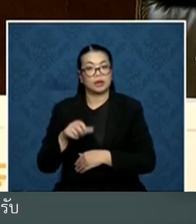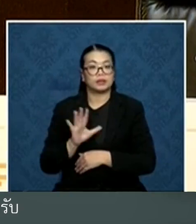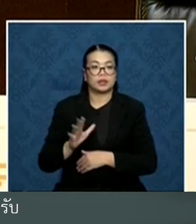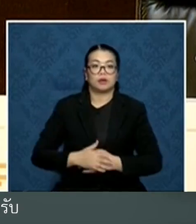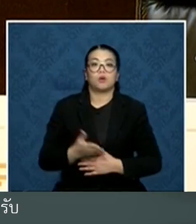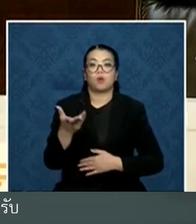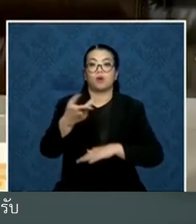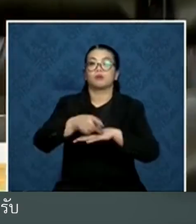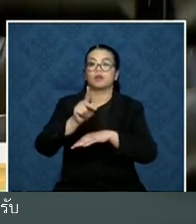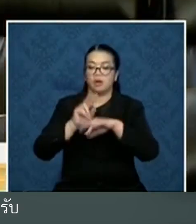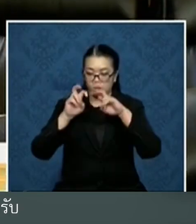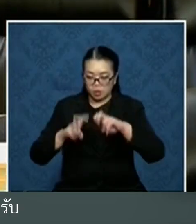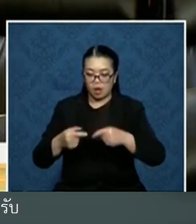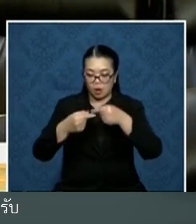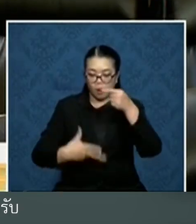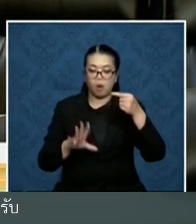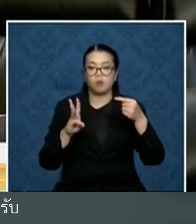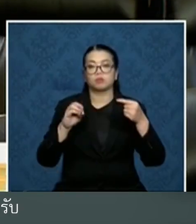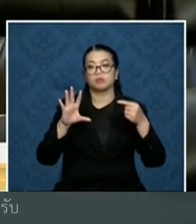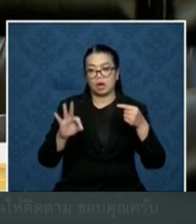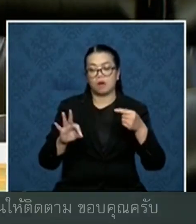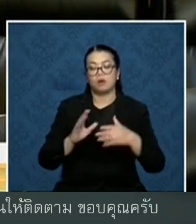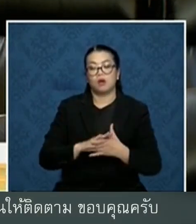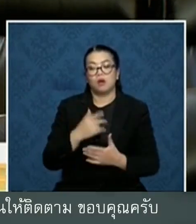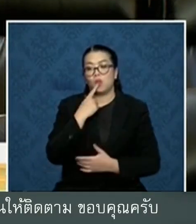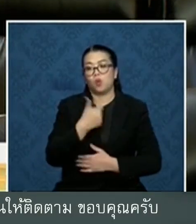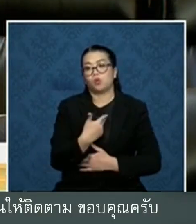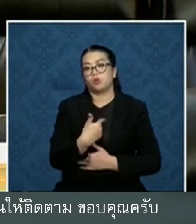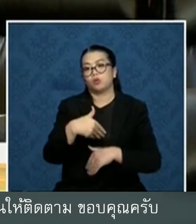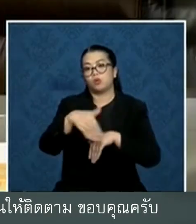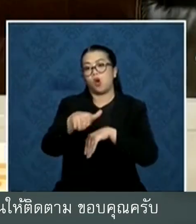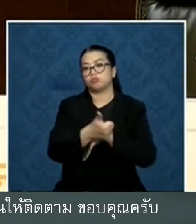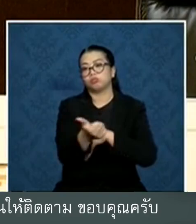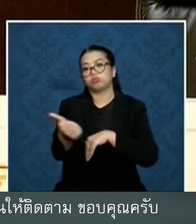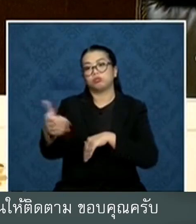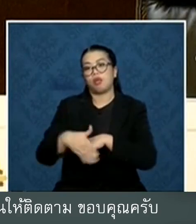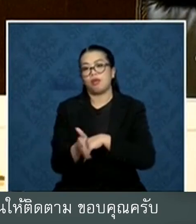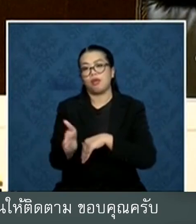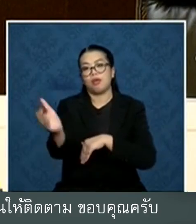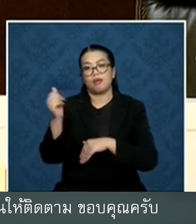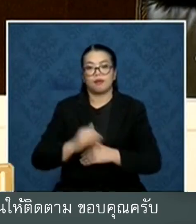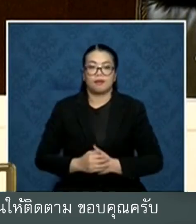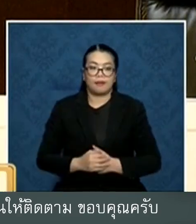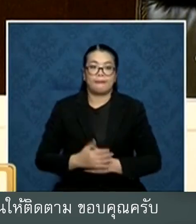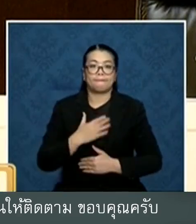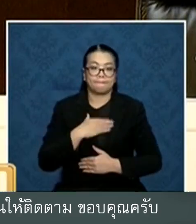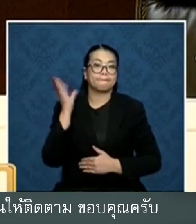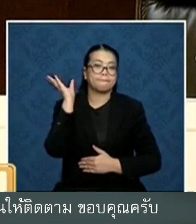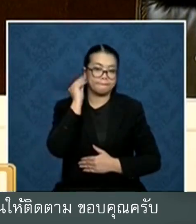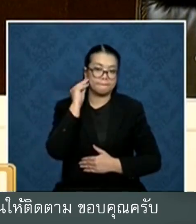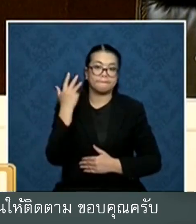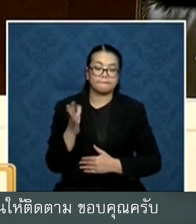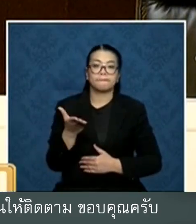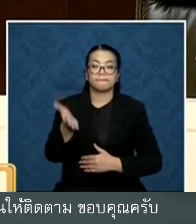ประธานวินิจฉัยข้อ 69ครับข้อ 69ครับครับครับข้อ 69ครับครับเอ่อผมได้ฟัง